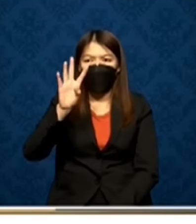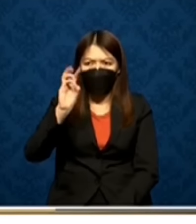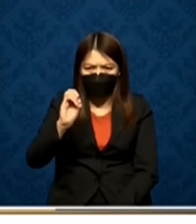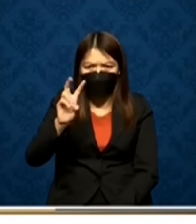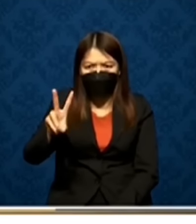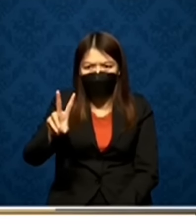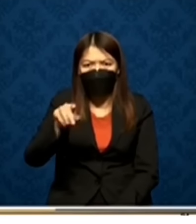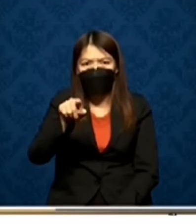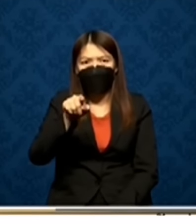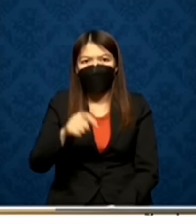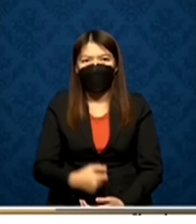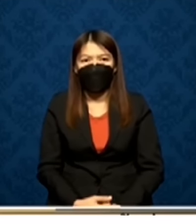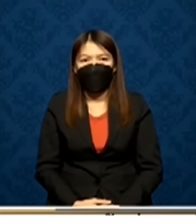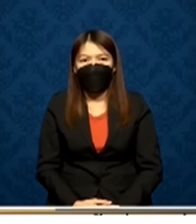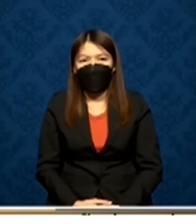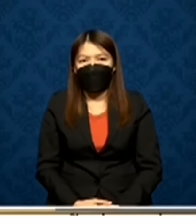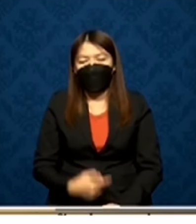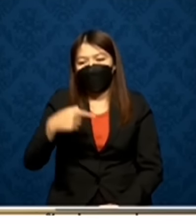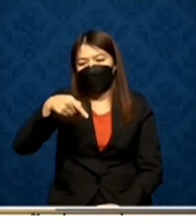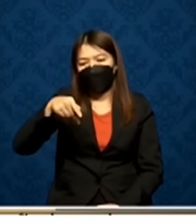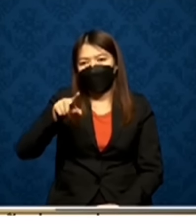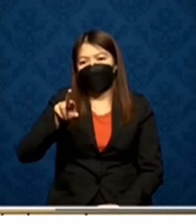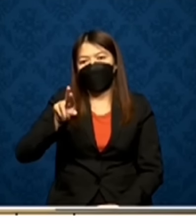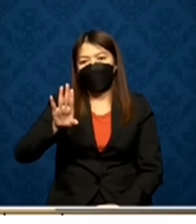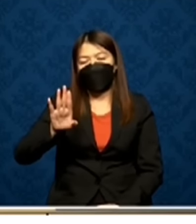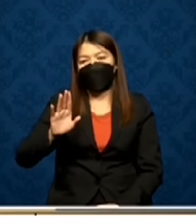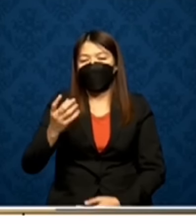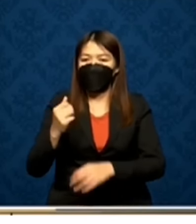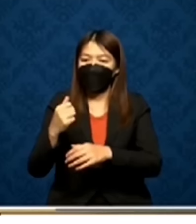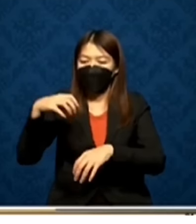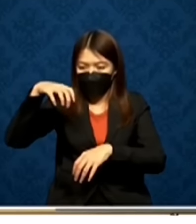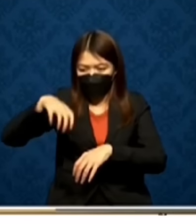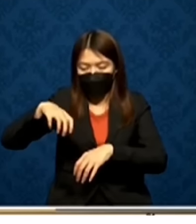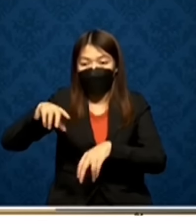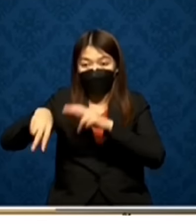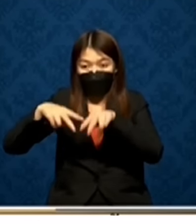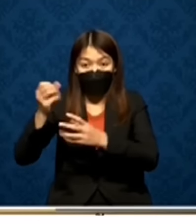ท่านก็มาออกพ.ร.บ.อุทยานแห่งชาติ2562